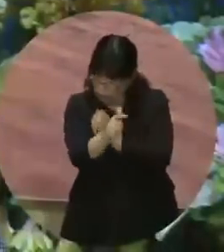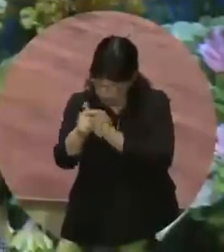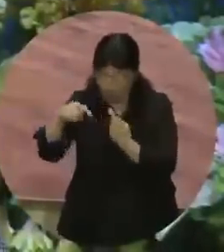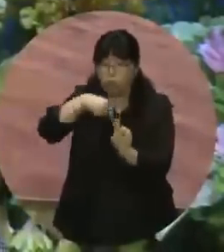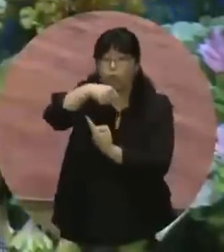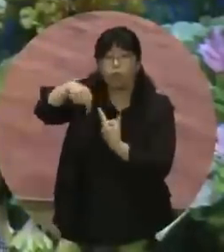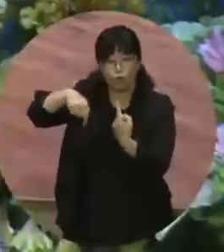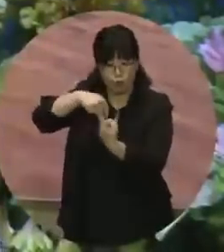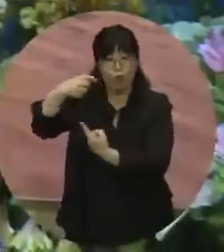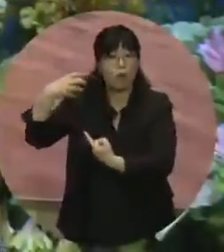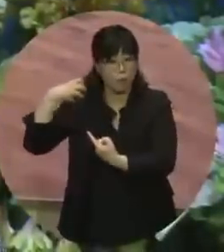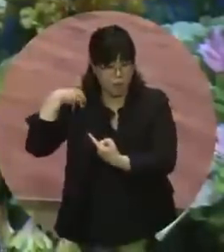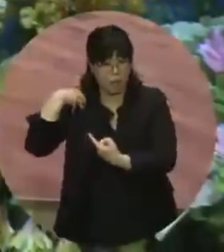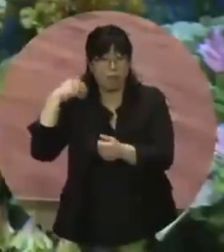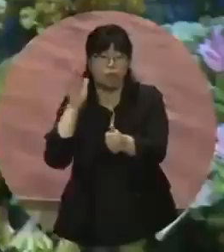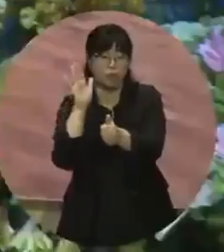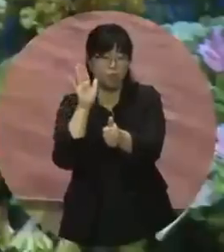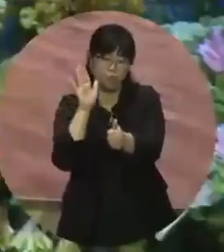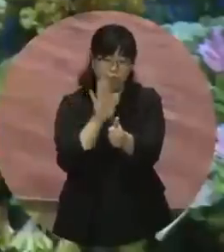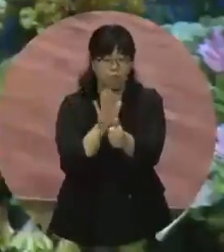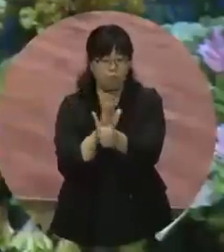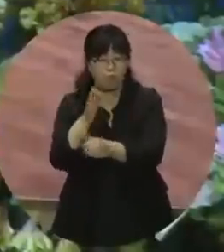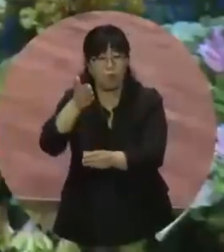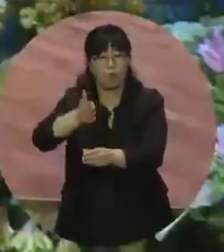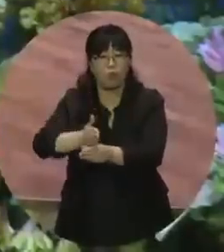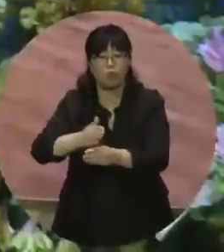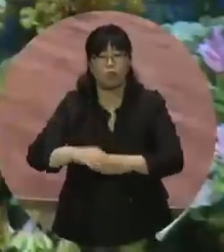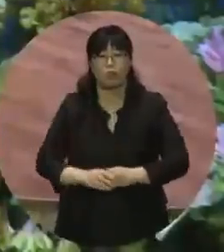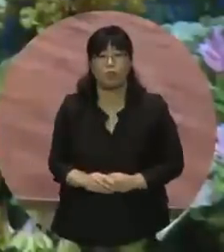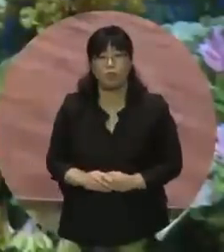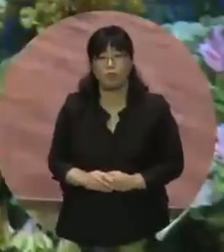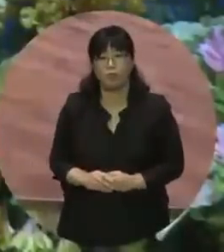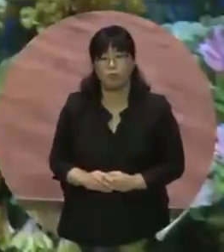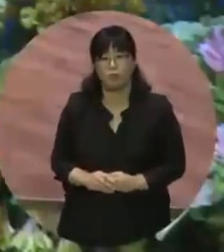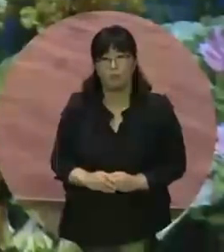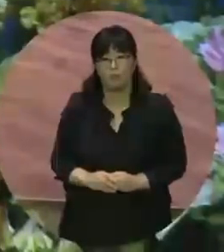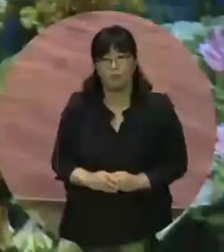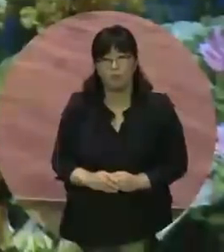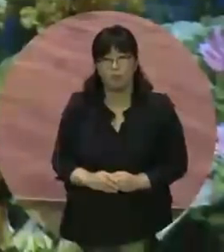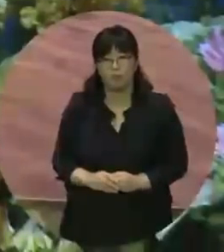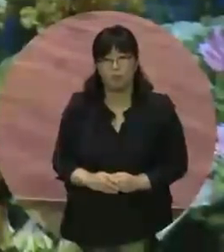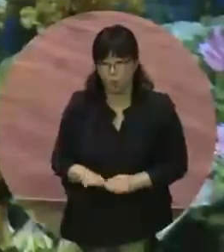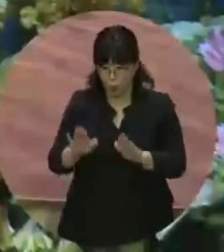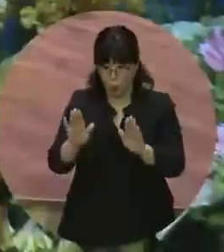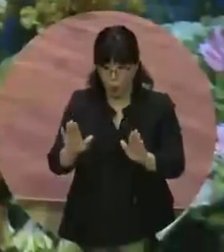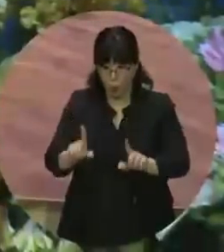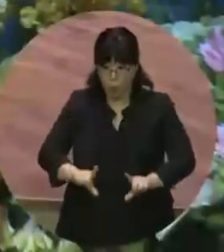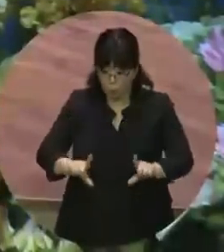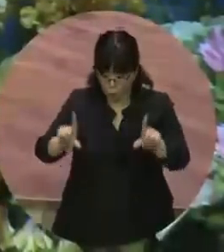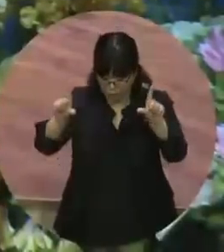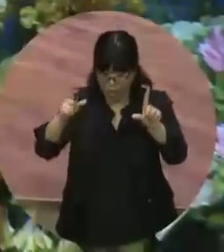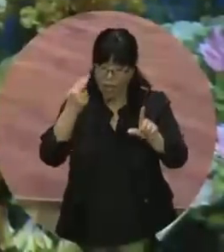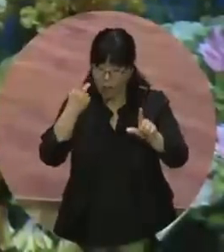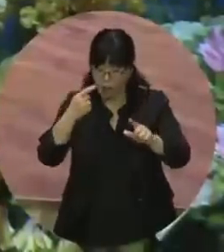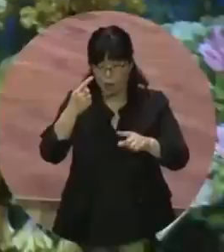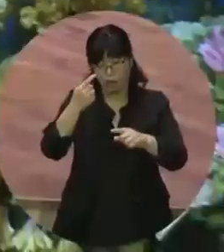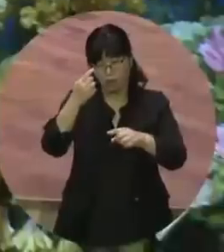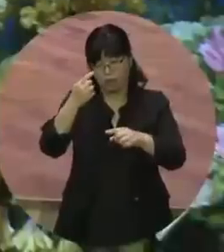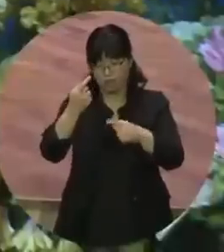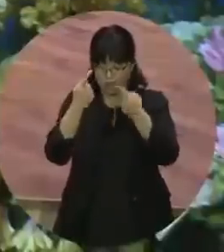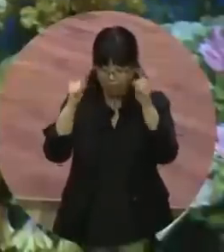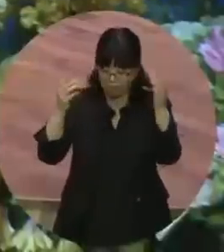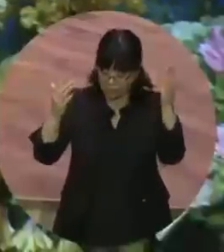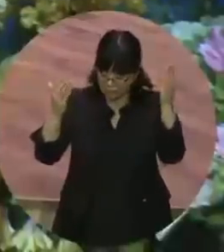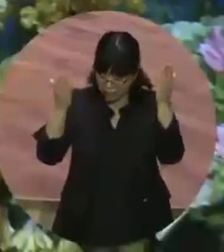하면 스페셜 힐링 에이지, 영적 치유 시대였어요. 영적 치유 시대다. 지금 사실 그렇지요.